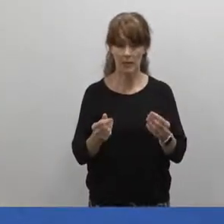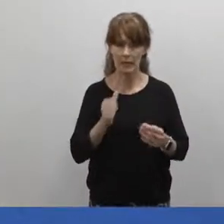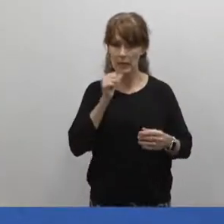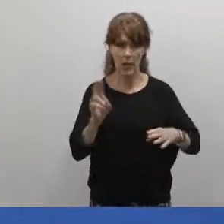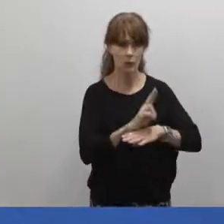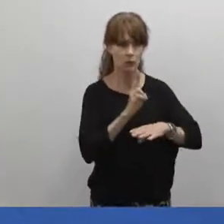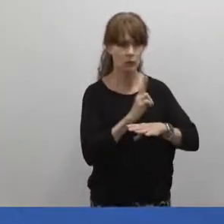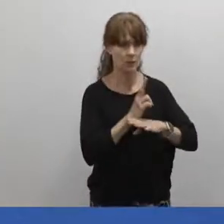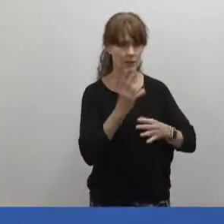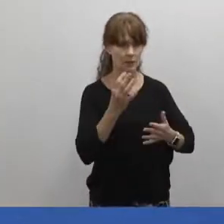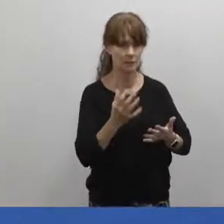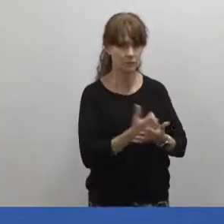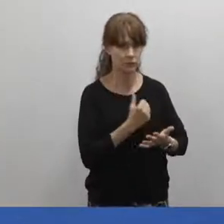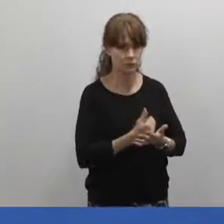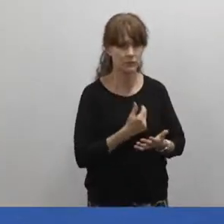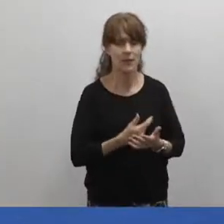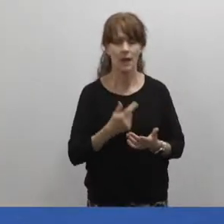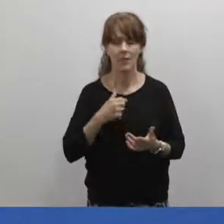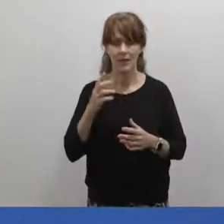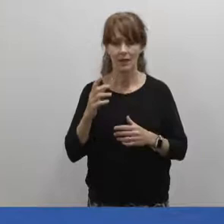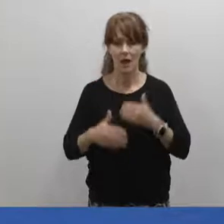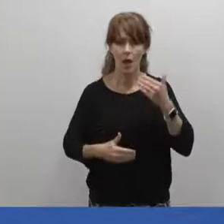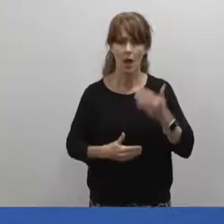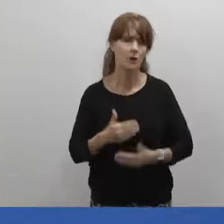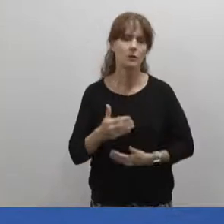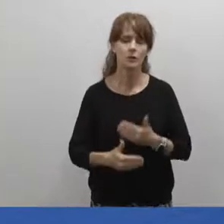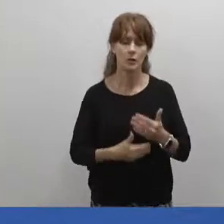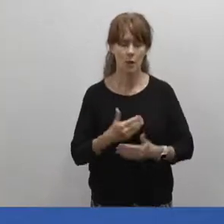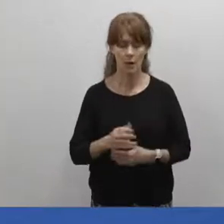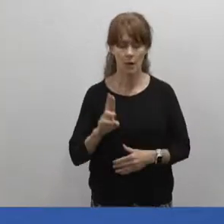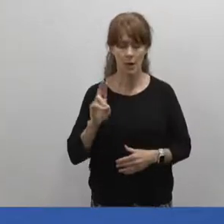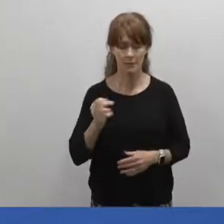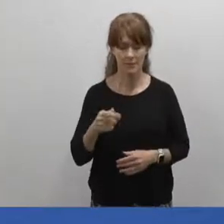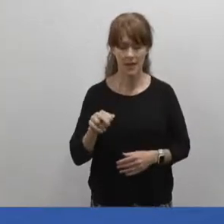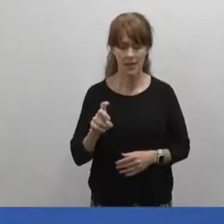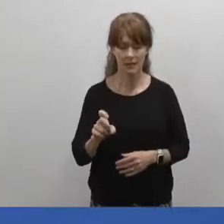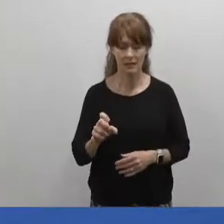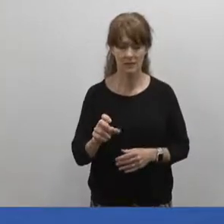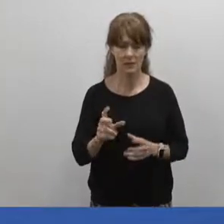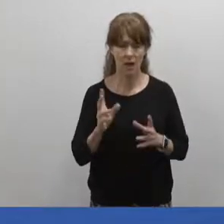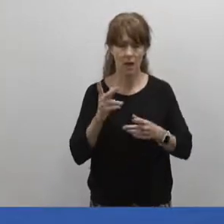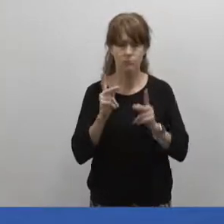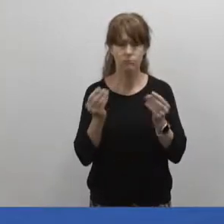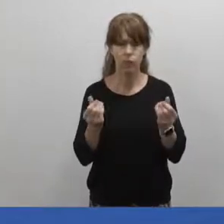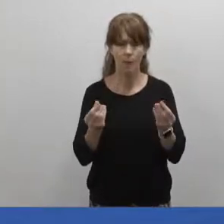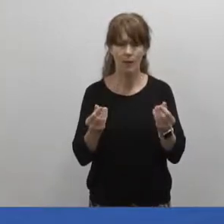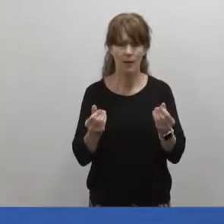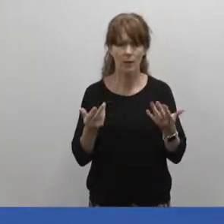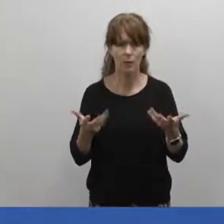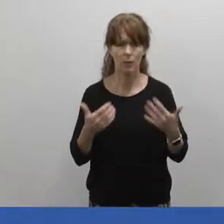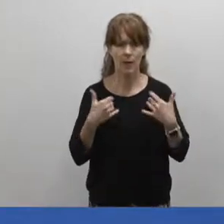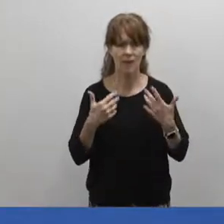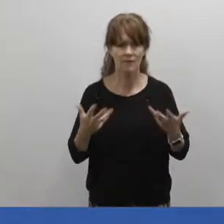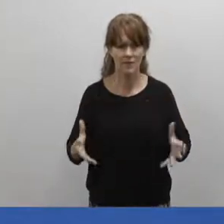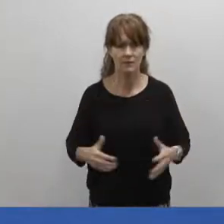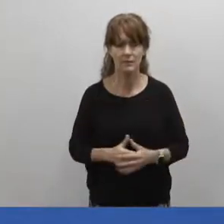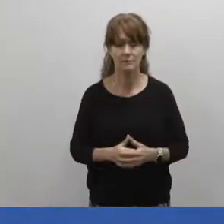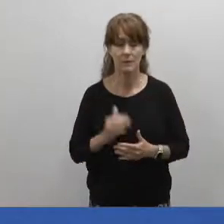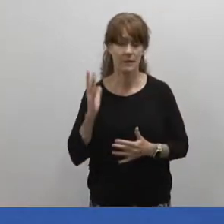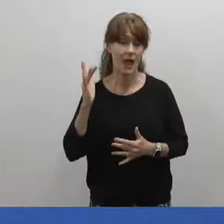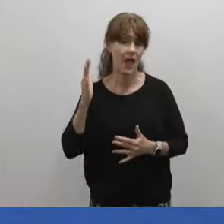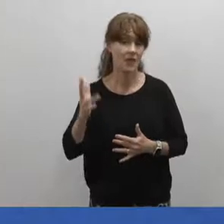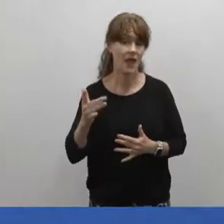đưa ra kia nâng property đây lựa chọn luôn dùng từ tam